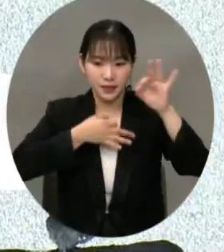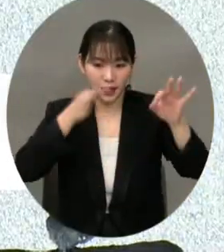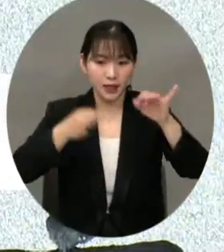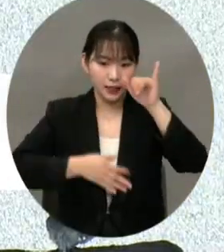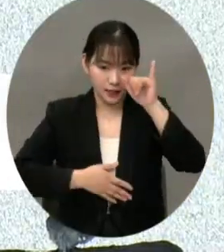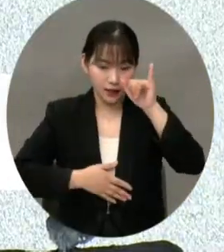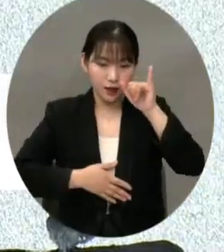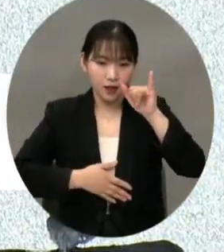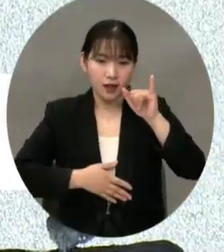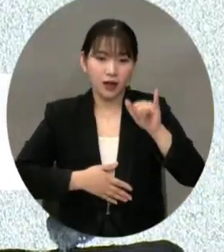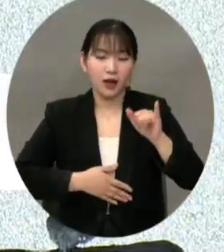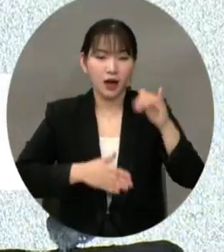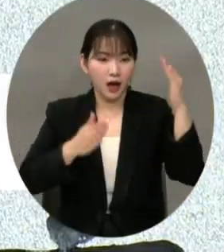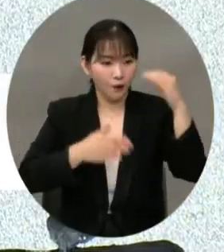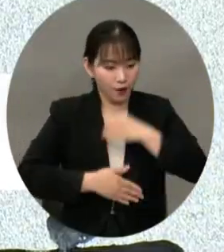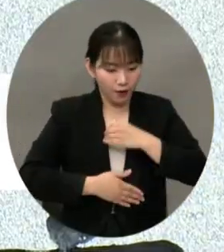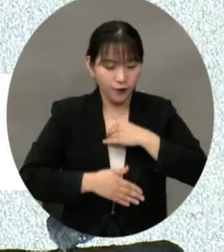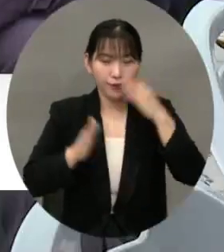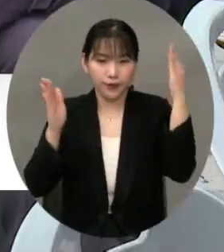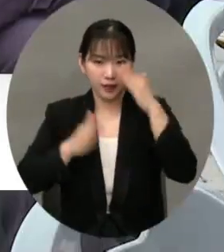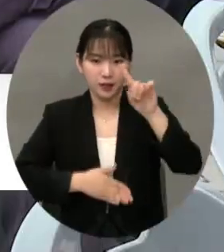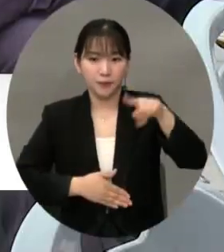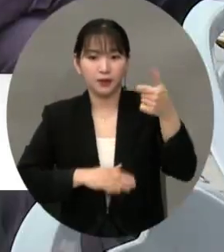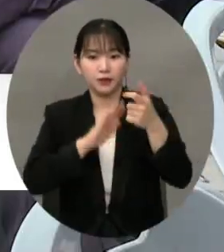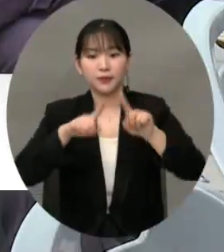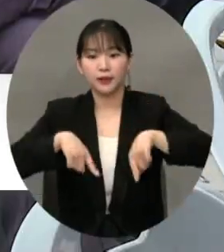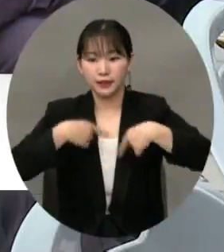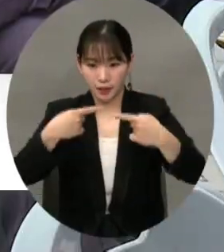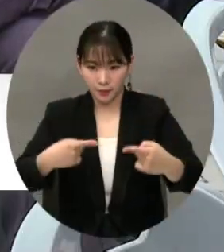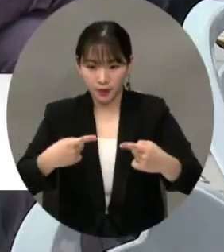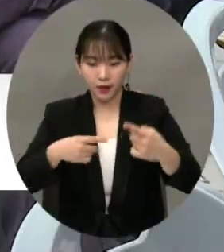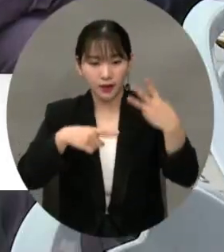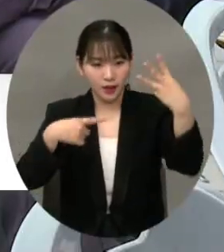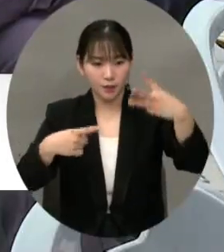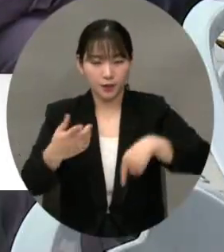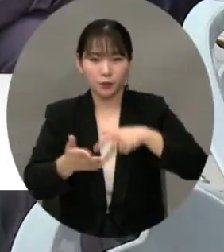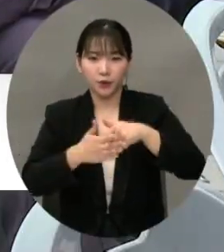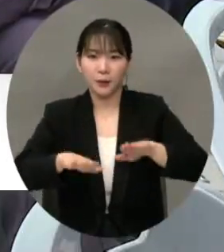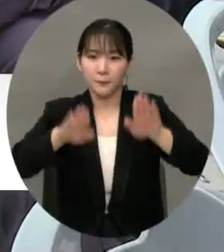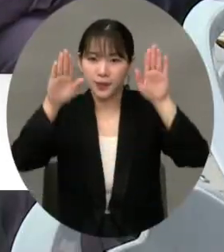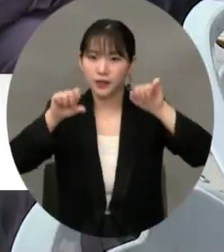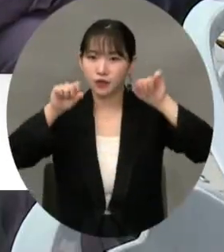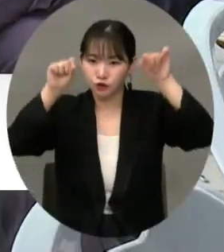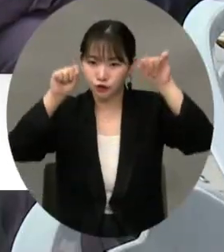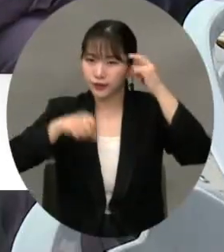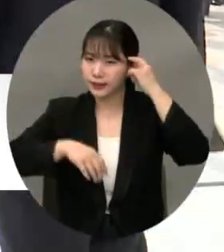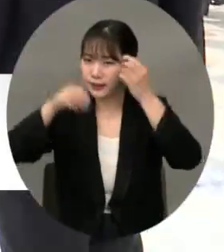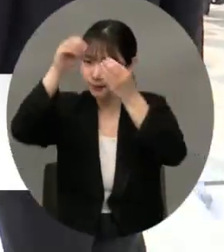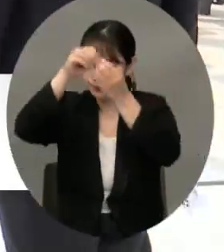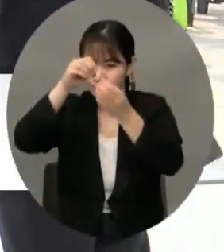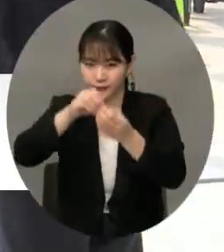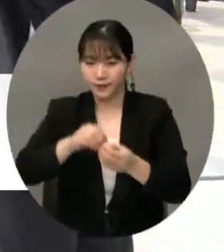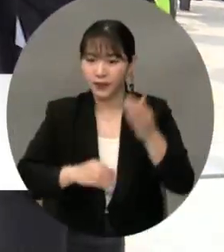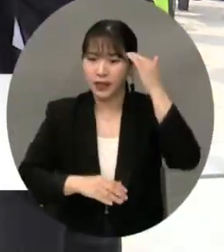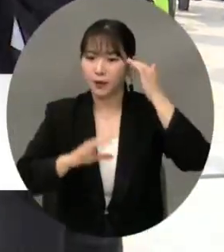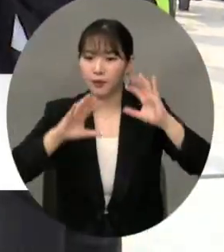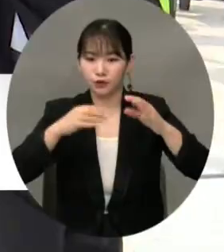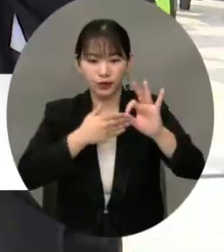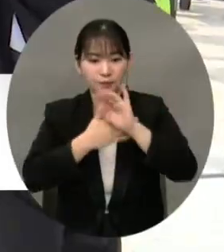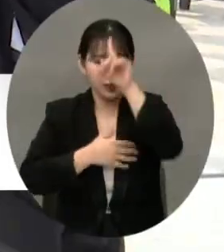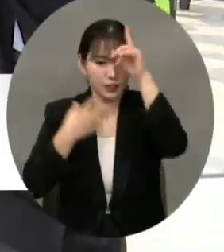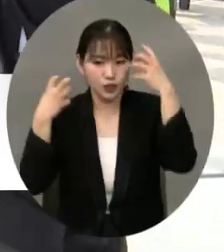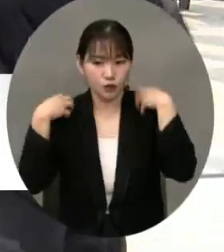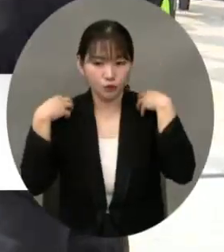행사에는 광복회원과 학생 등 160여 명이 참석해 3.1 독립 만세운동의 정신을 계승한 대한민국